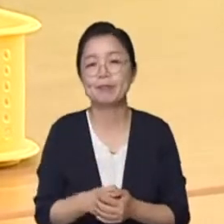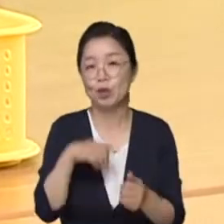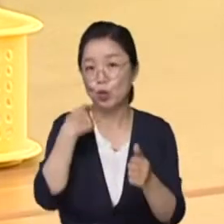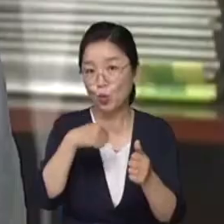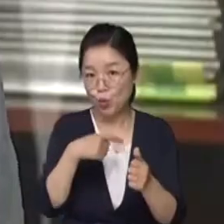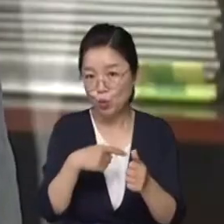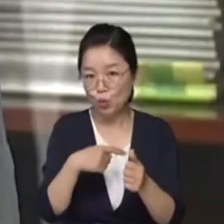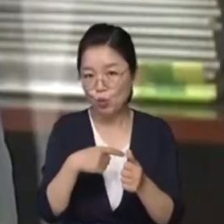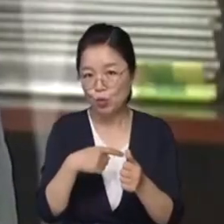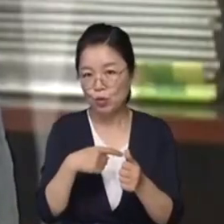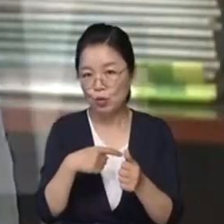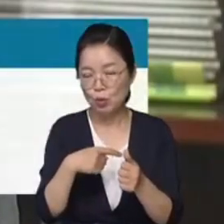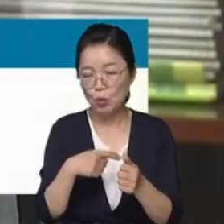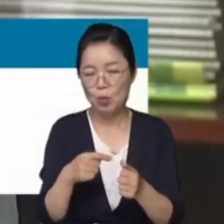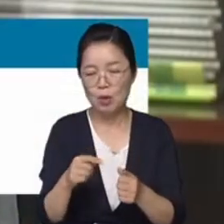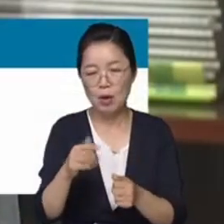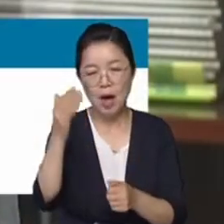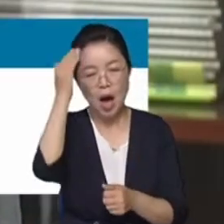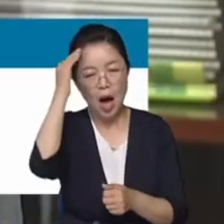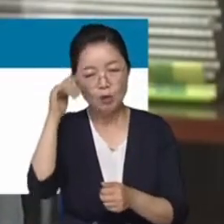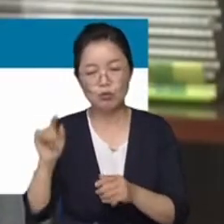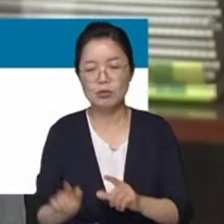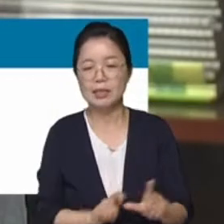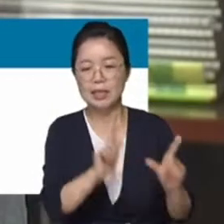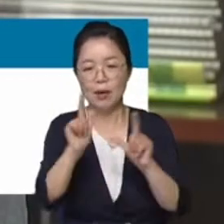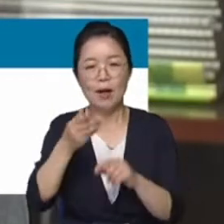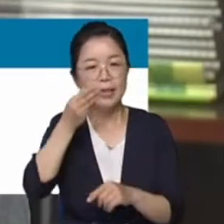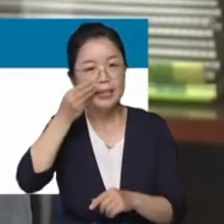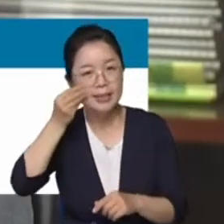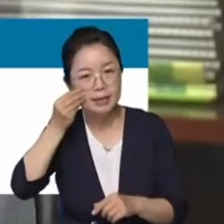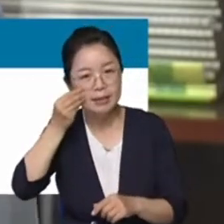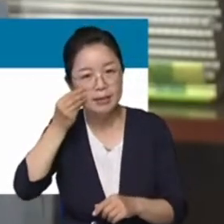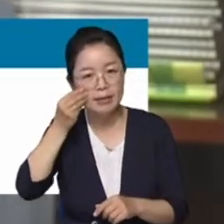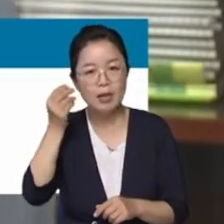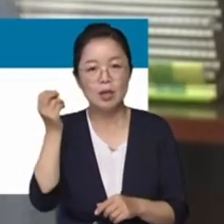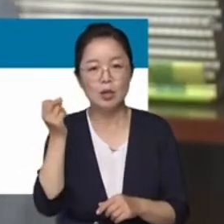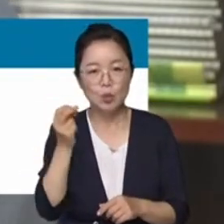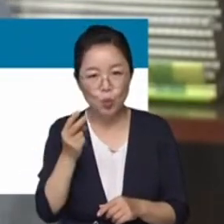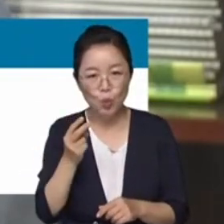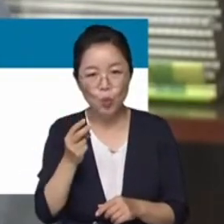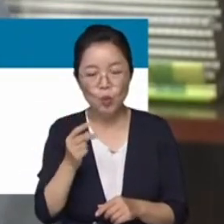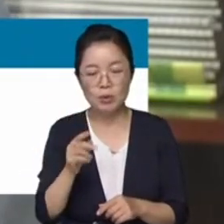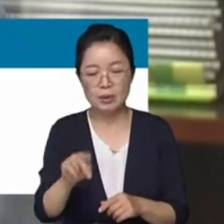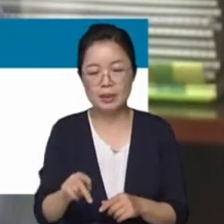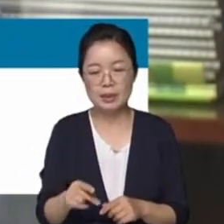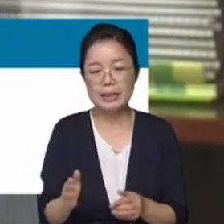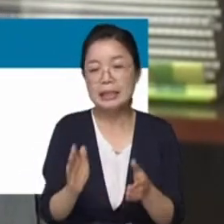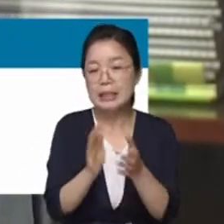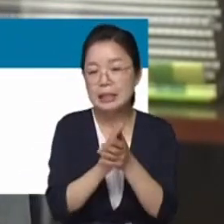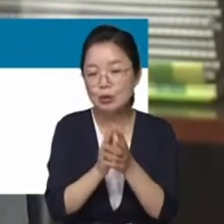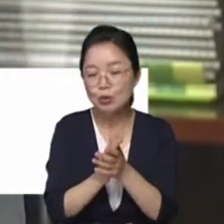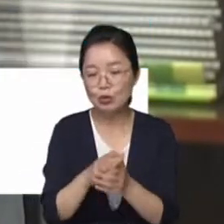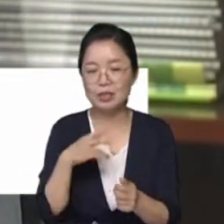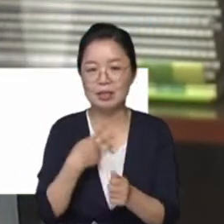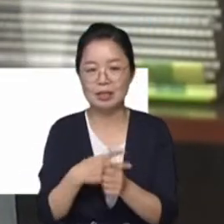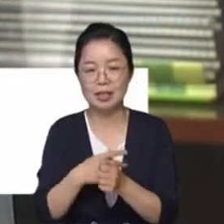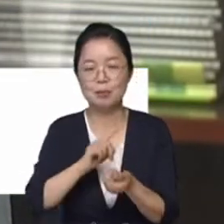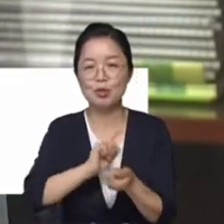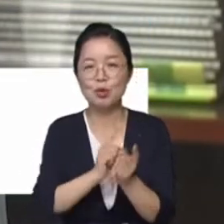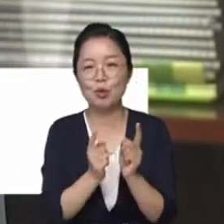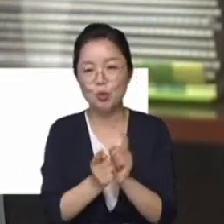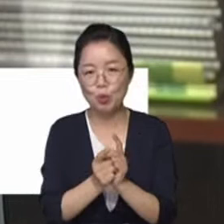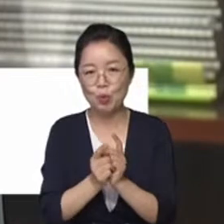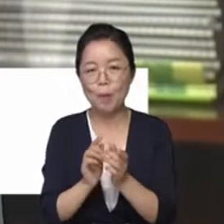교육도 대한민국 적응도 학교에서 바로 재학생들과 한국 선생님하고 해야 되니까